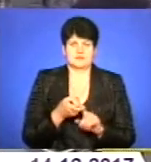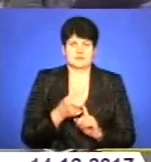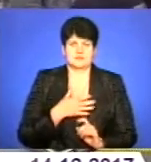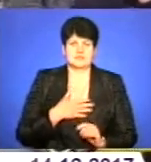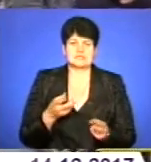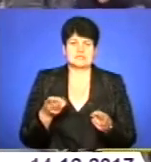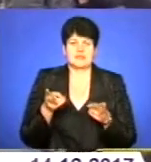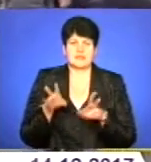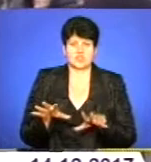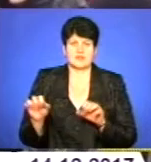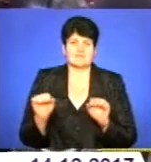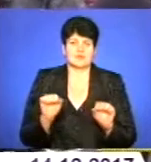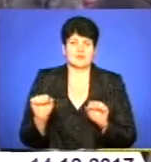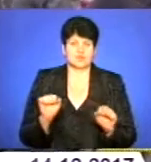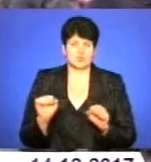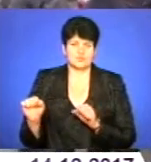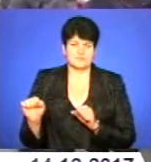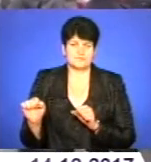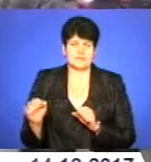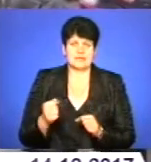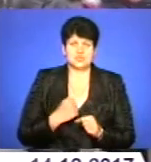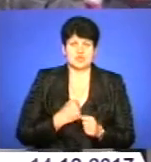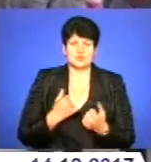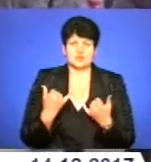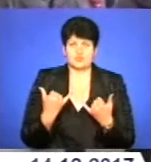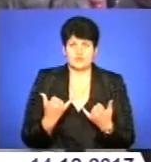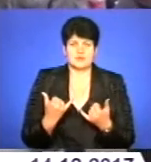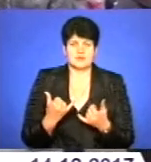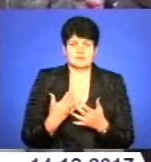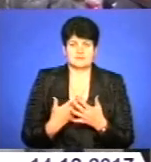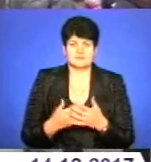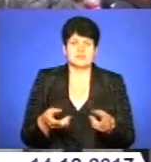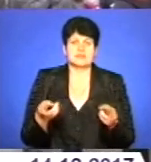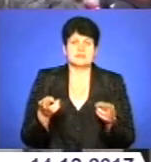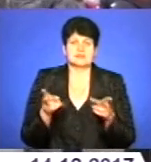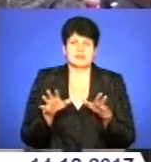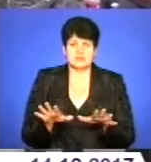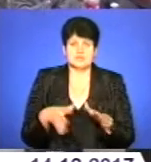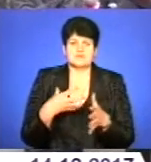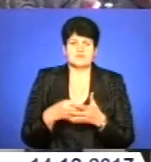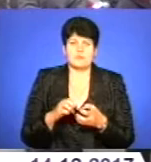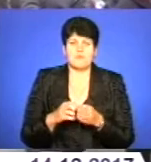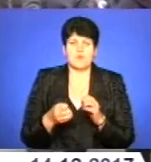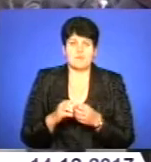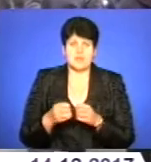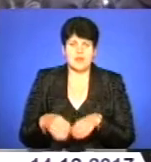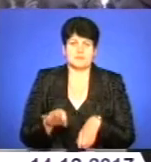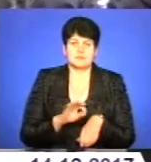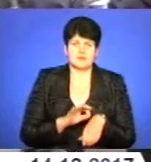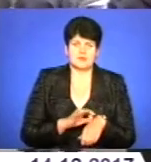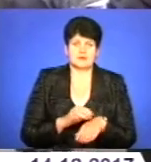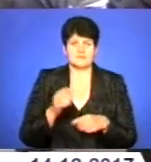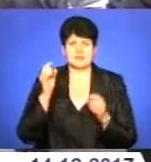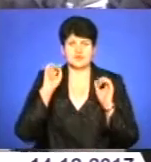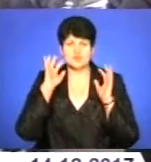залишені владою, на жаль, сьогодні майже залишені владою своїми проблемами, своїми болячками. Це